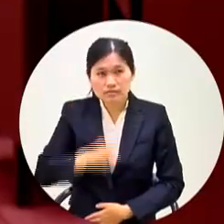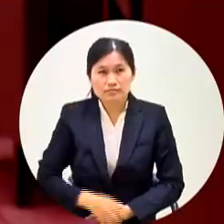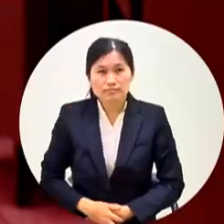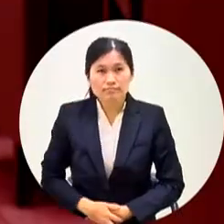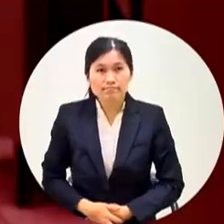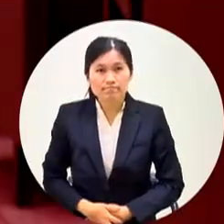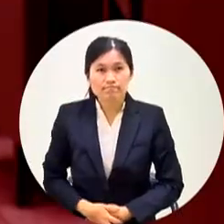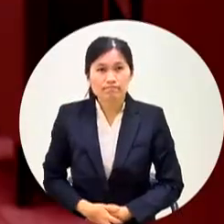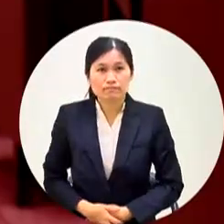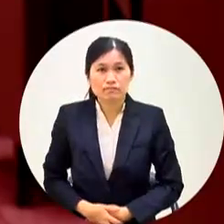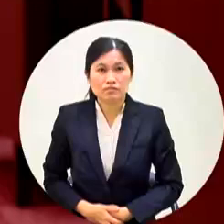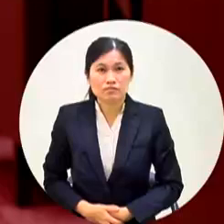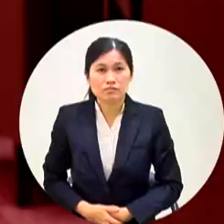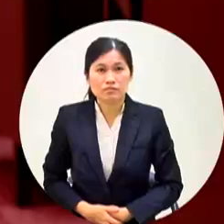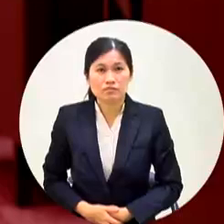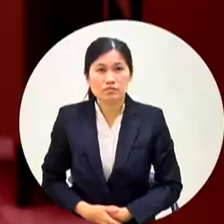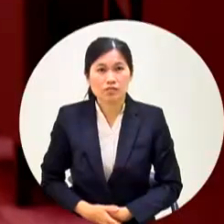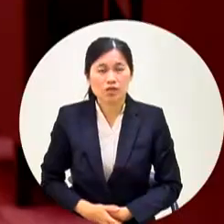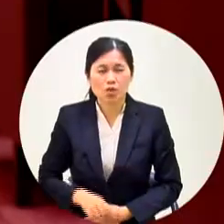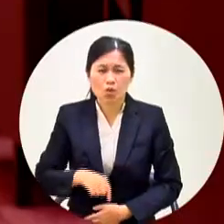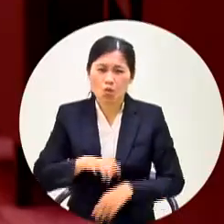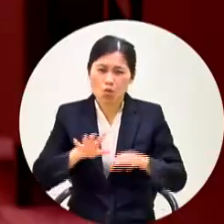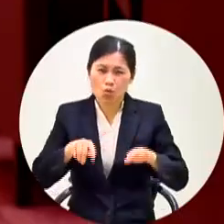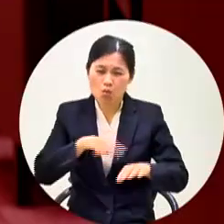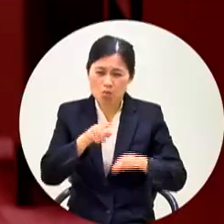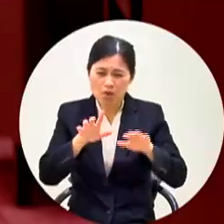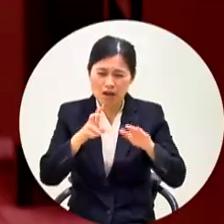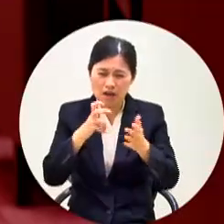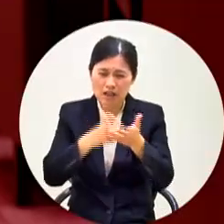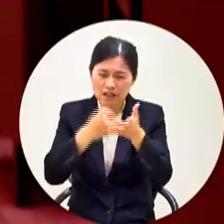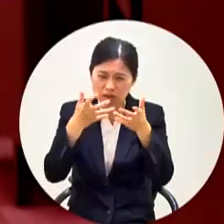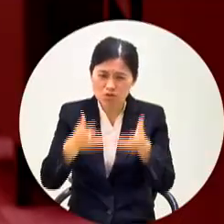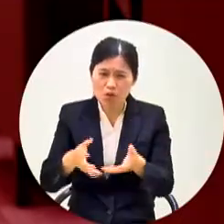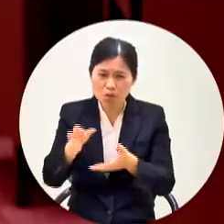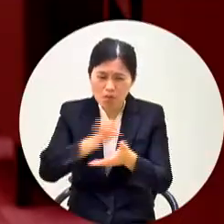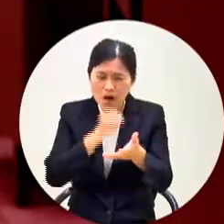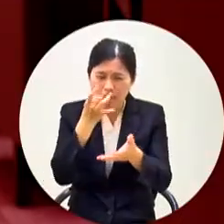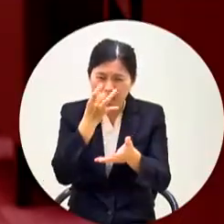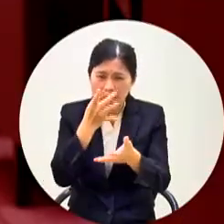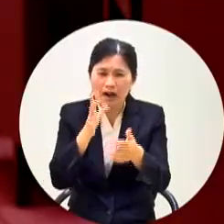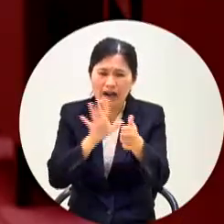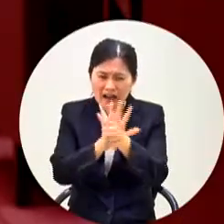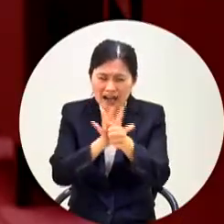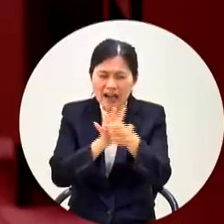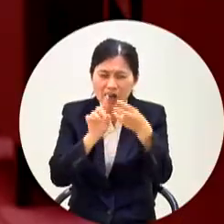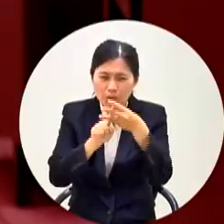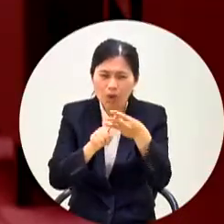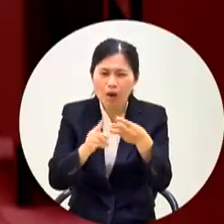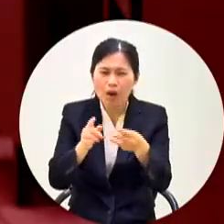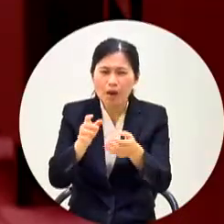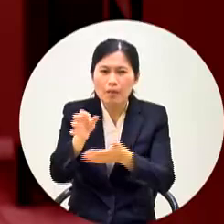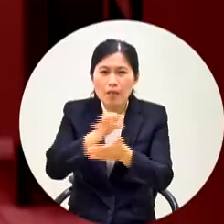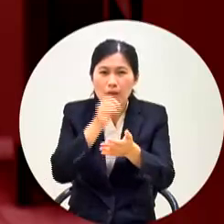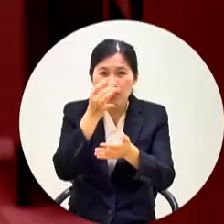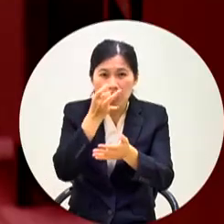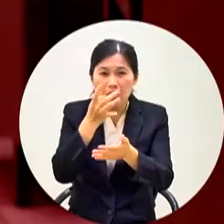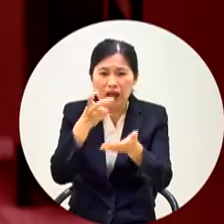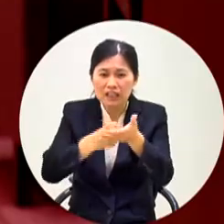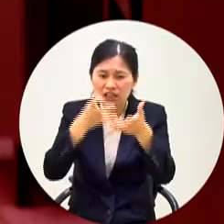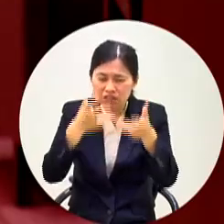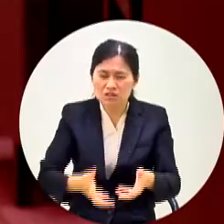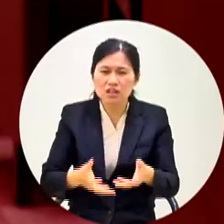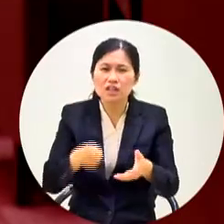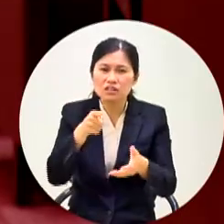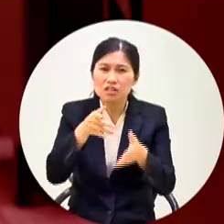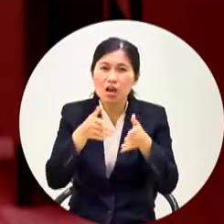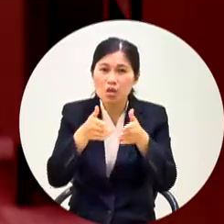在我们最严重治下的爱意，请农业局局长针对第一点，你要